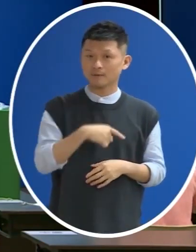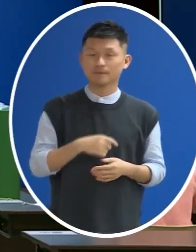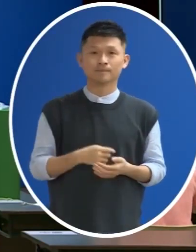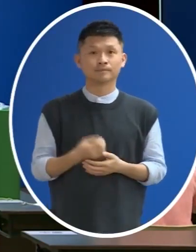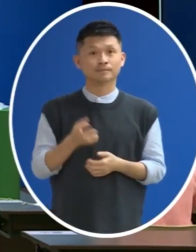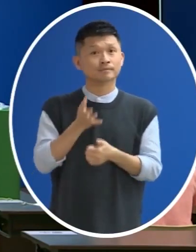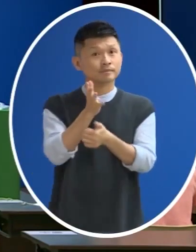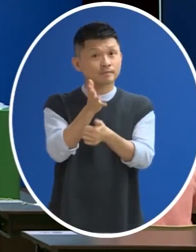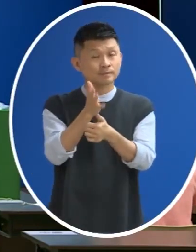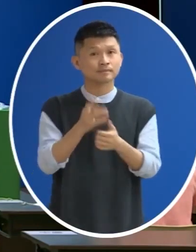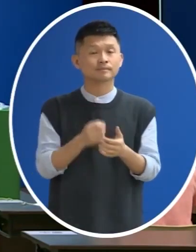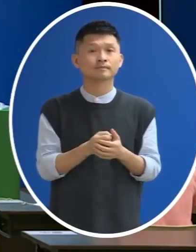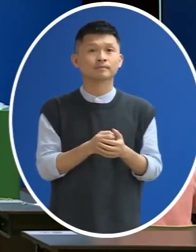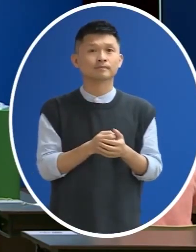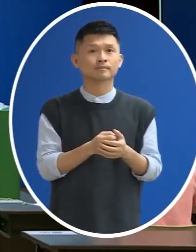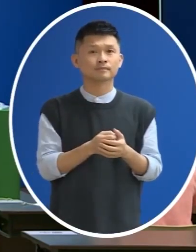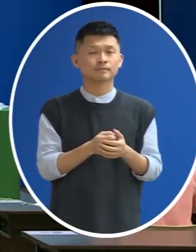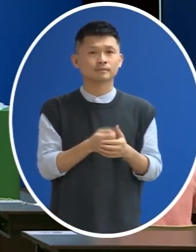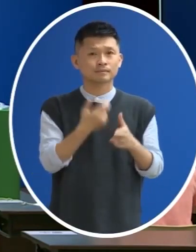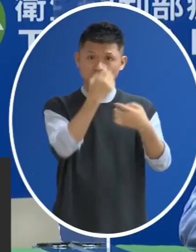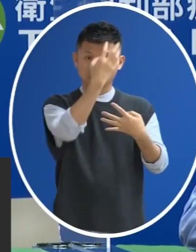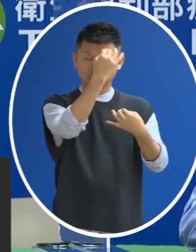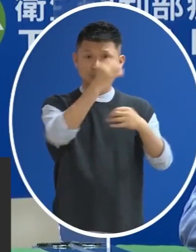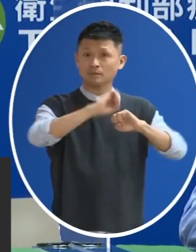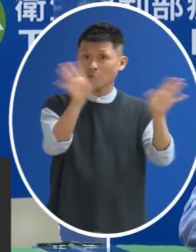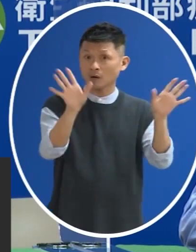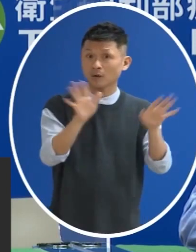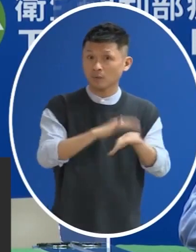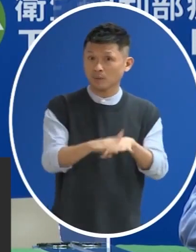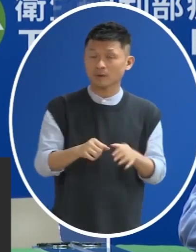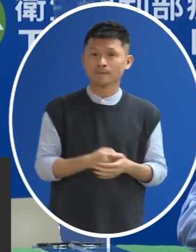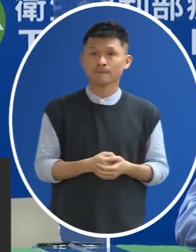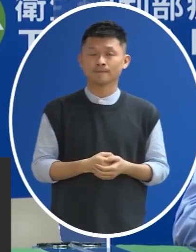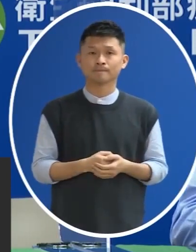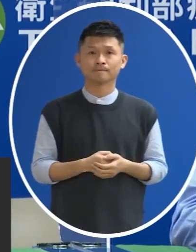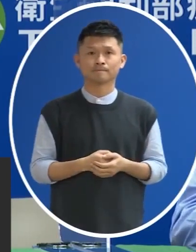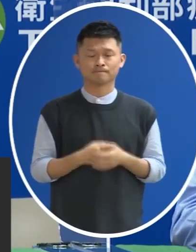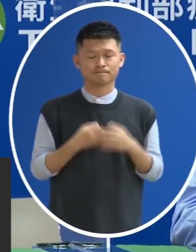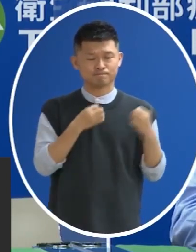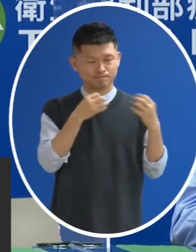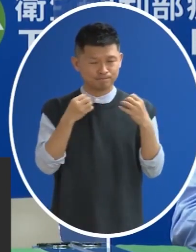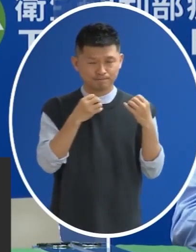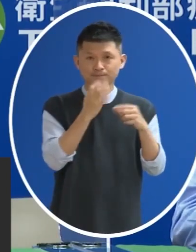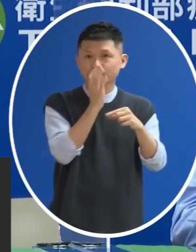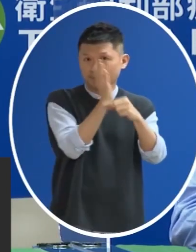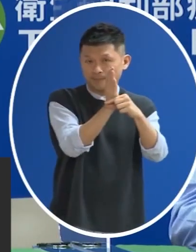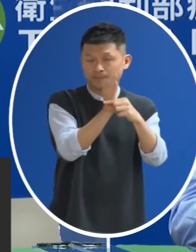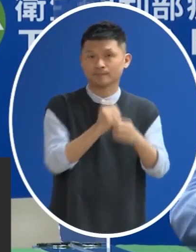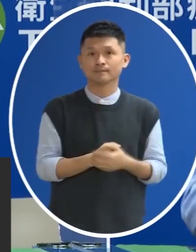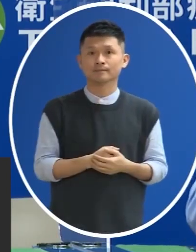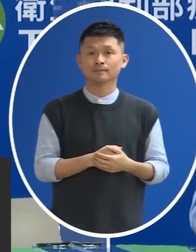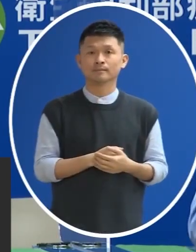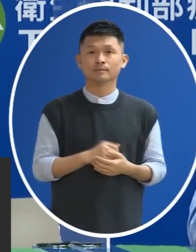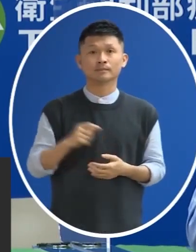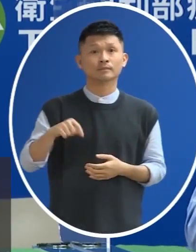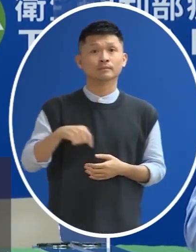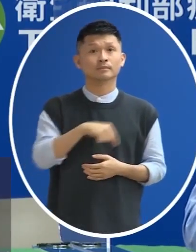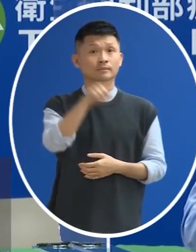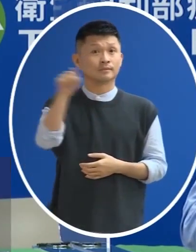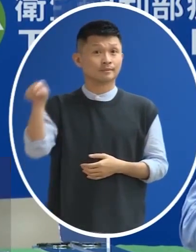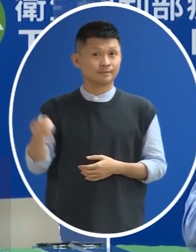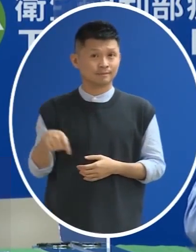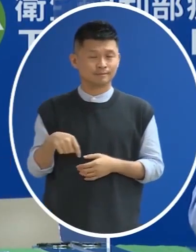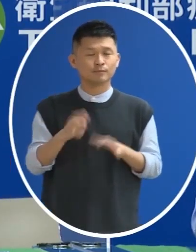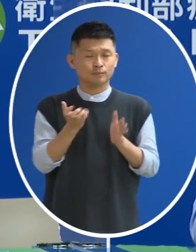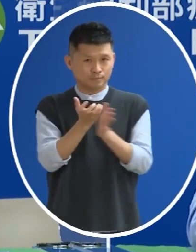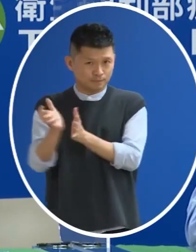我们有列了指引，然后什么时候大概会公布？ 对，在做一些相关的讨论哈。不过大家是领袖先都